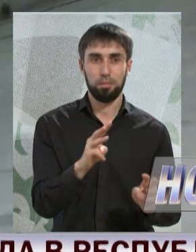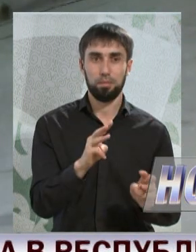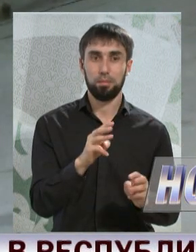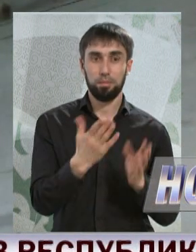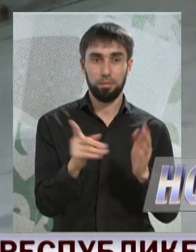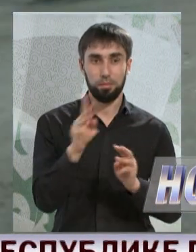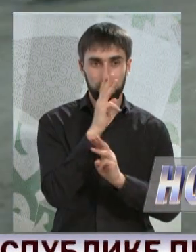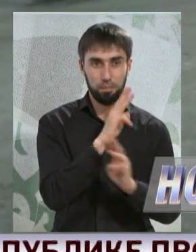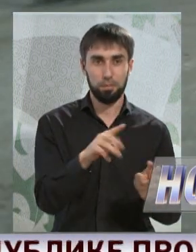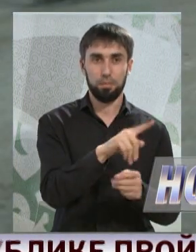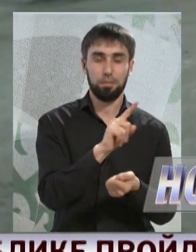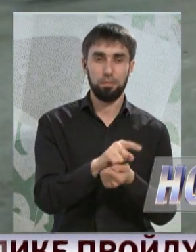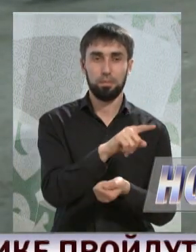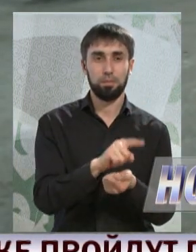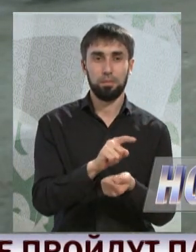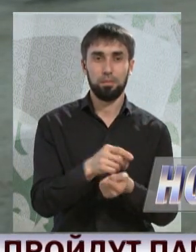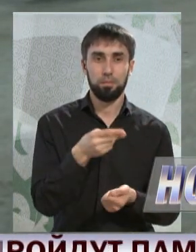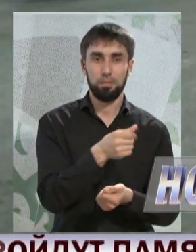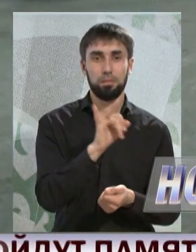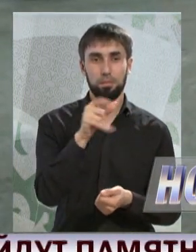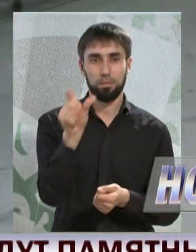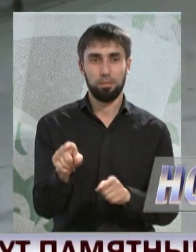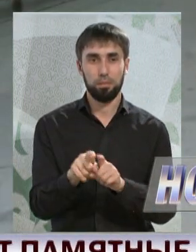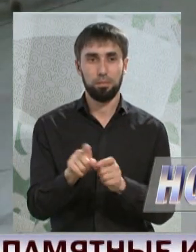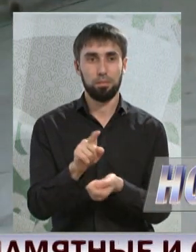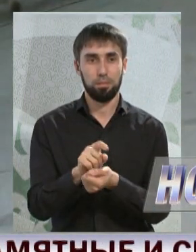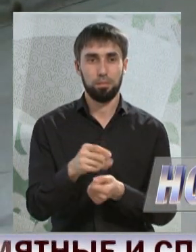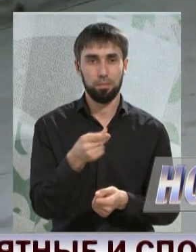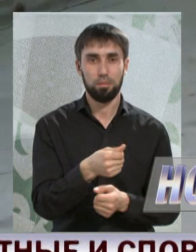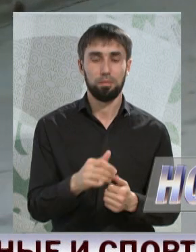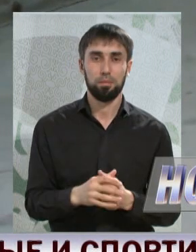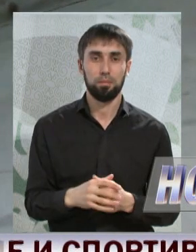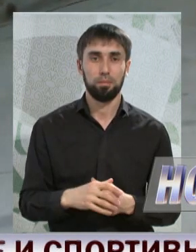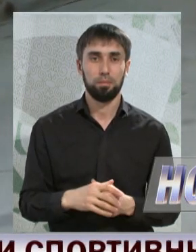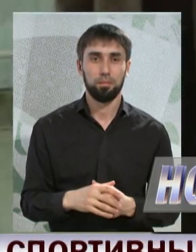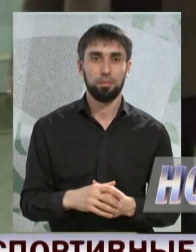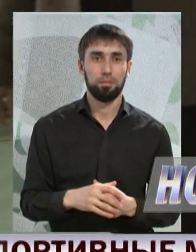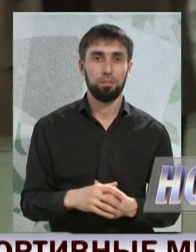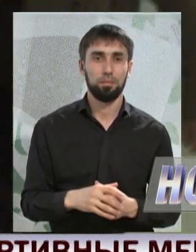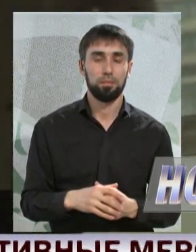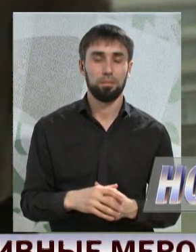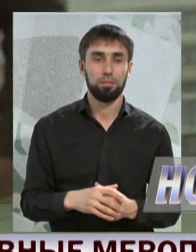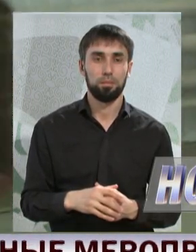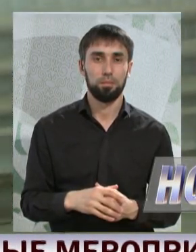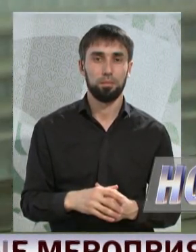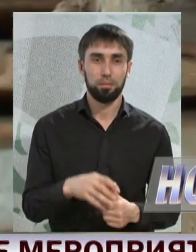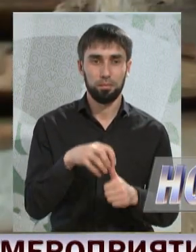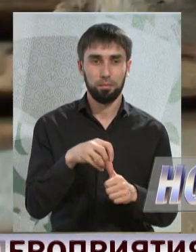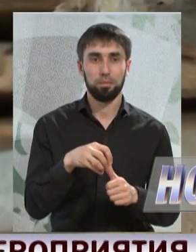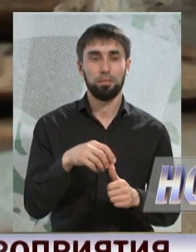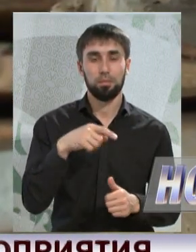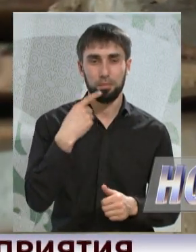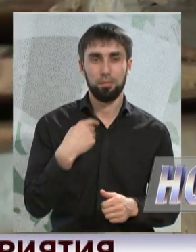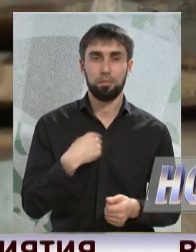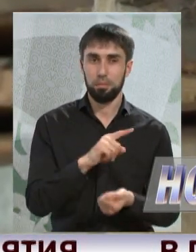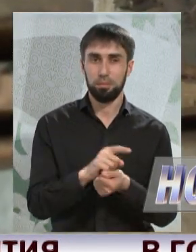будут официальные налоги. В заключение глава региона заявил, что организации будет оказана поддержка со стороны руководства и